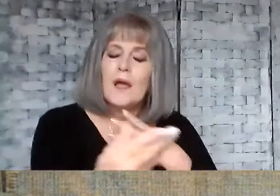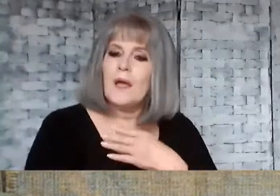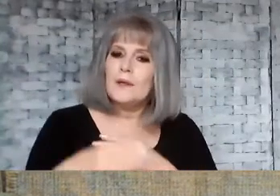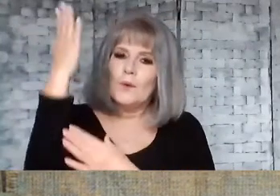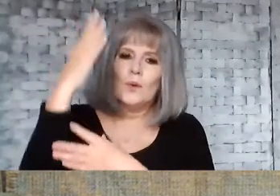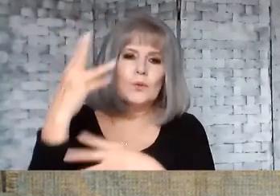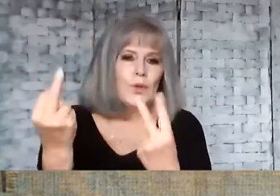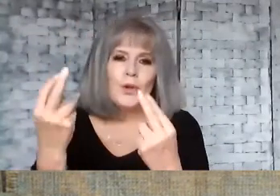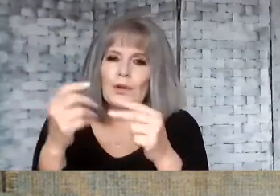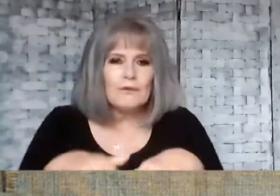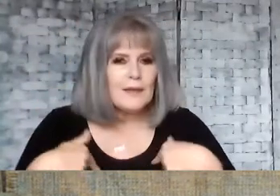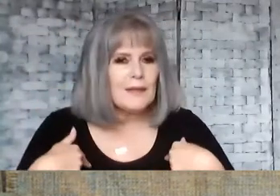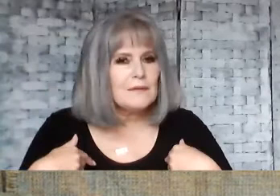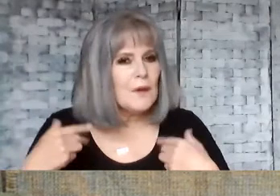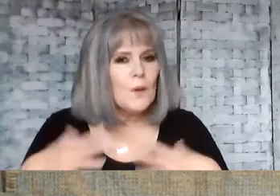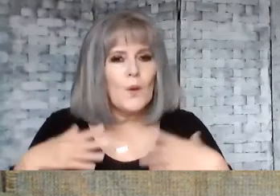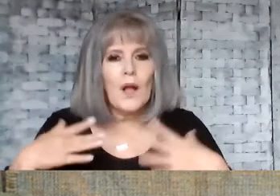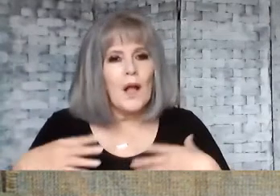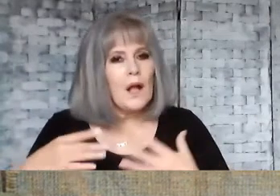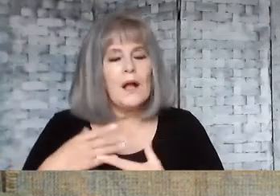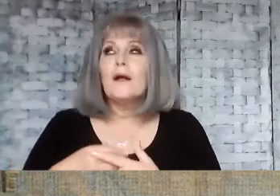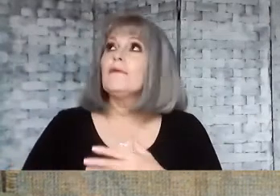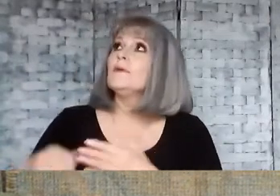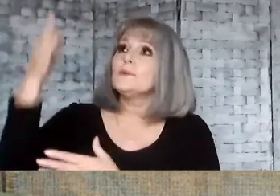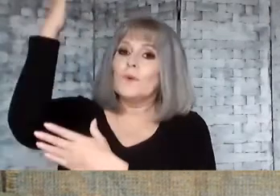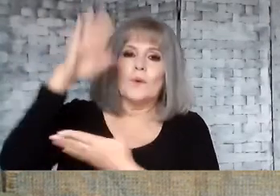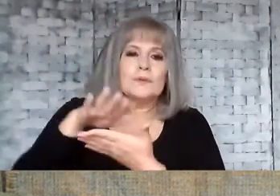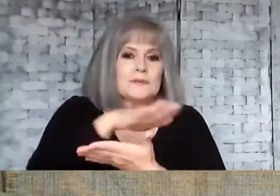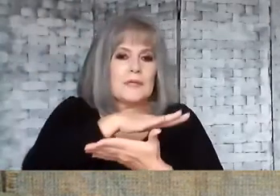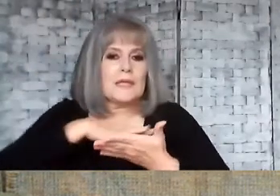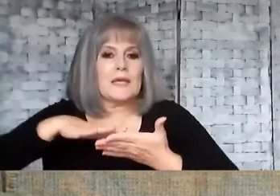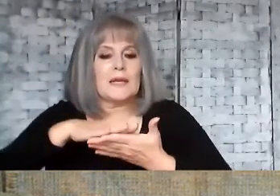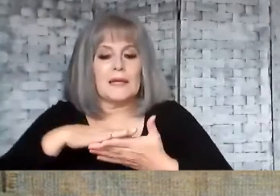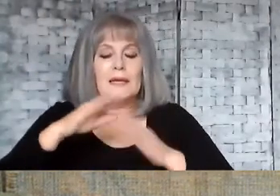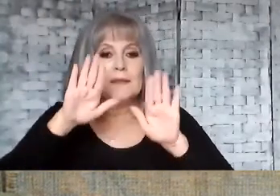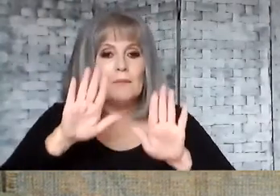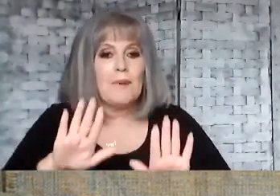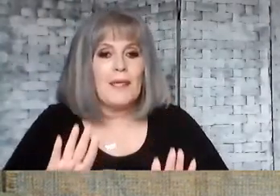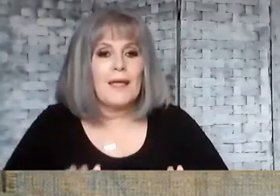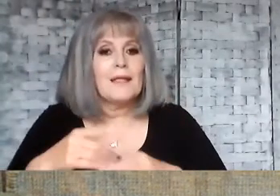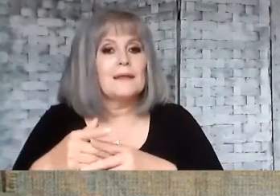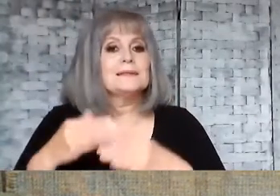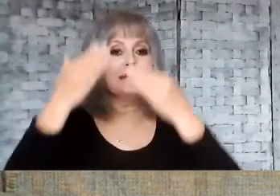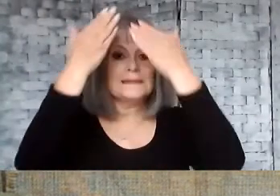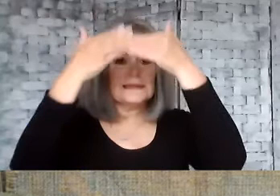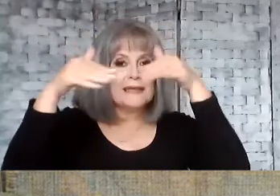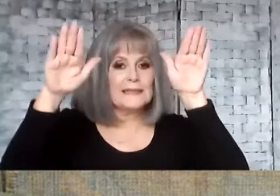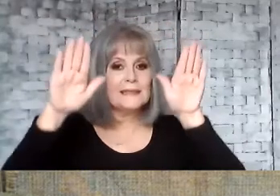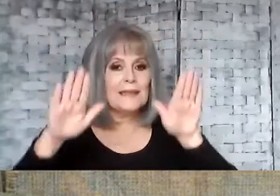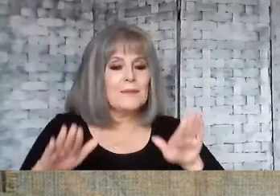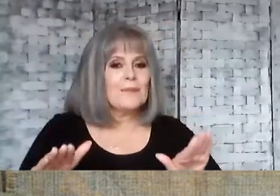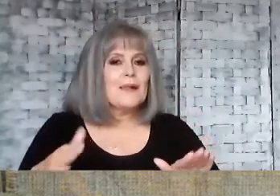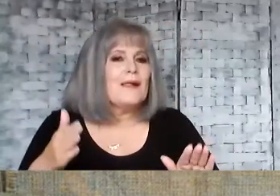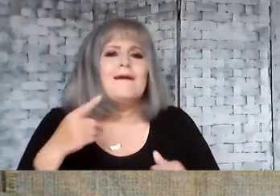in ons gemeentes en in ons gemeenschap? Maar die heerlijkheid van die Heere woon in sy tempel. Die Heilige Geest woon in